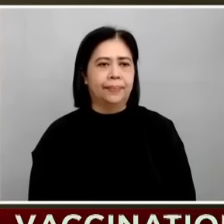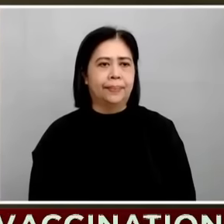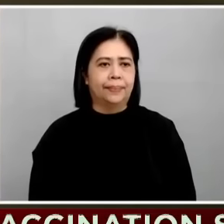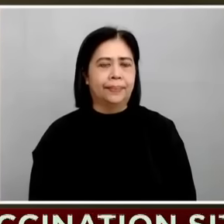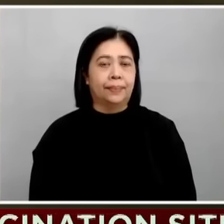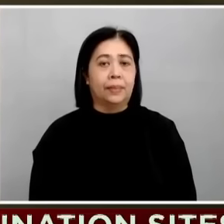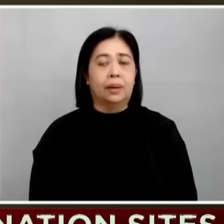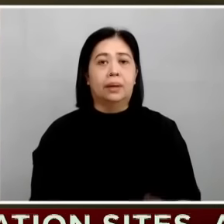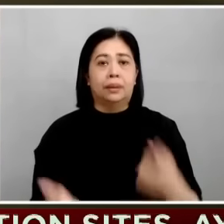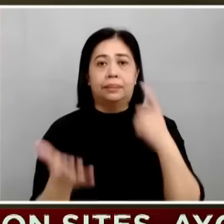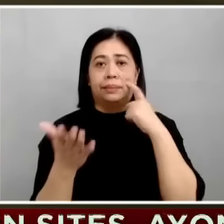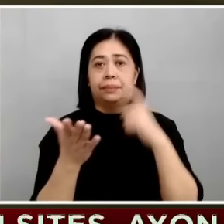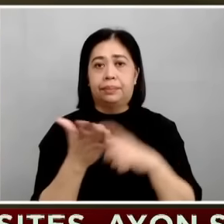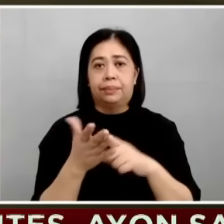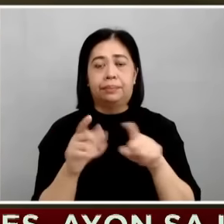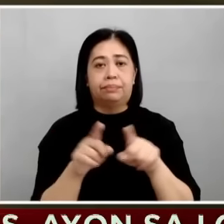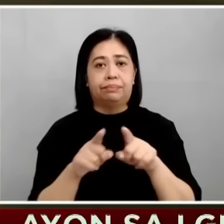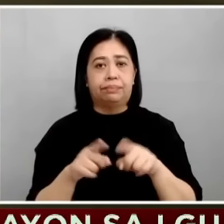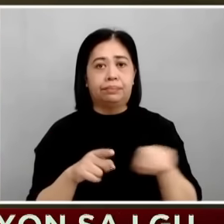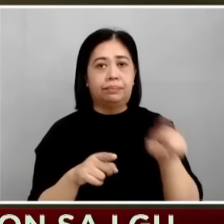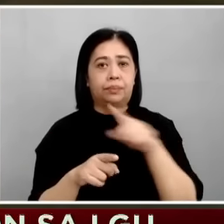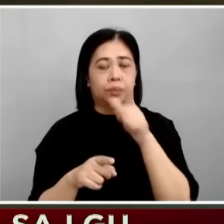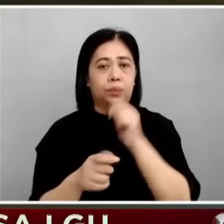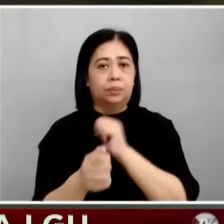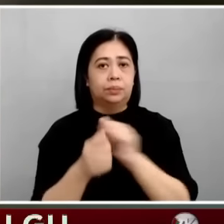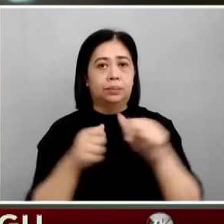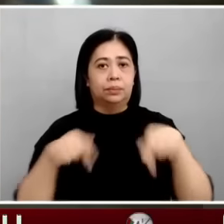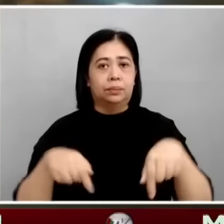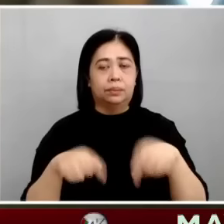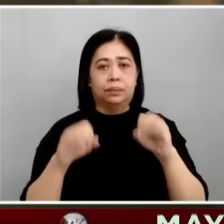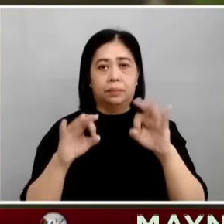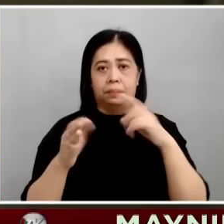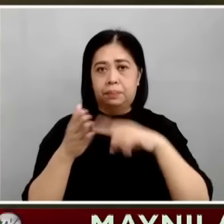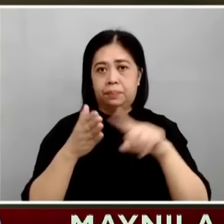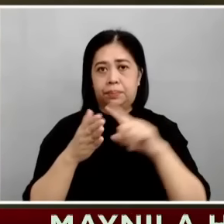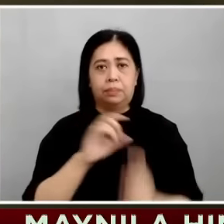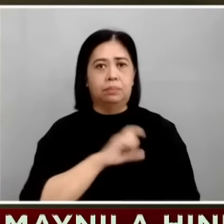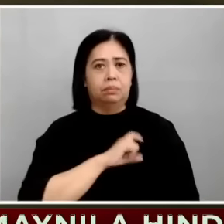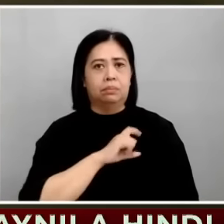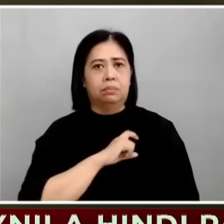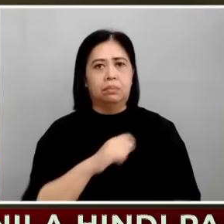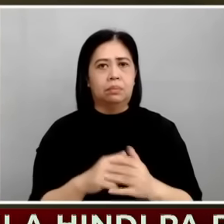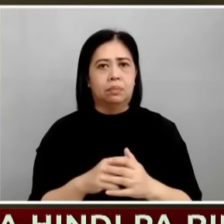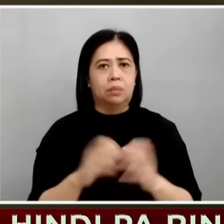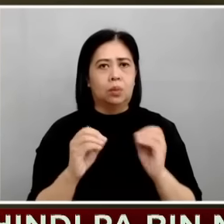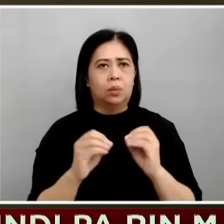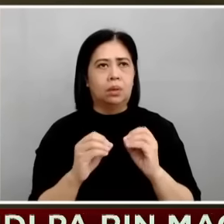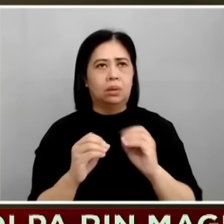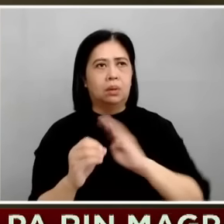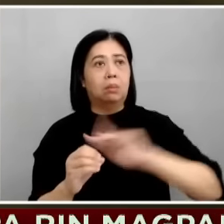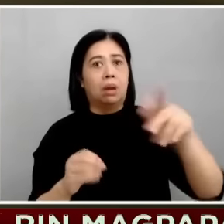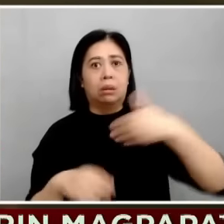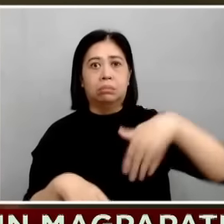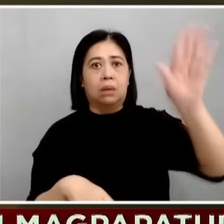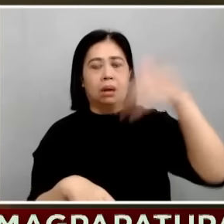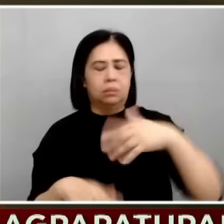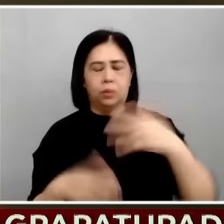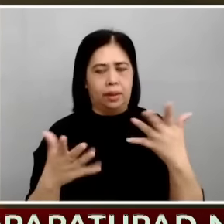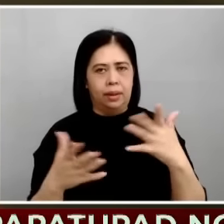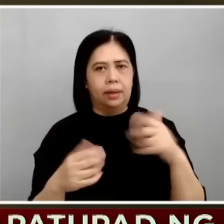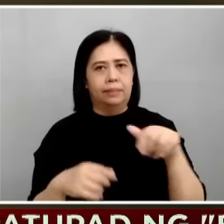Kabayan, napansin din natin na yung mga dumaraan dito kapag nag-inspeksyon yung mga pulis, wala naman yung pinababalik sa kanilang pinanggalingan. sa